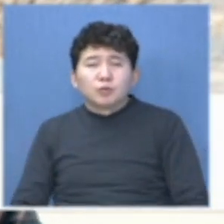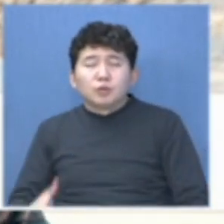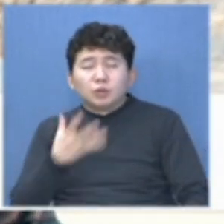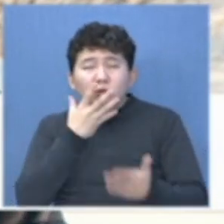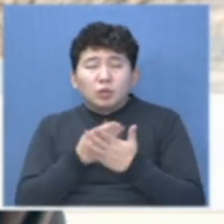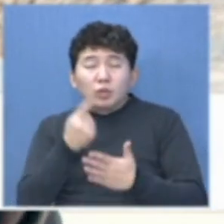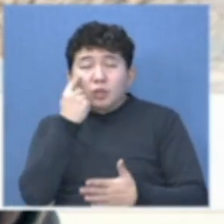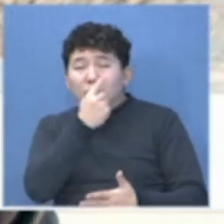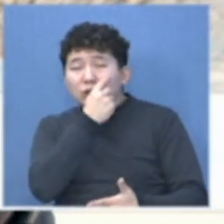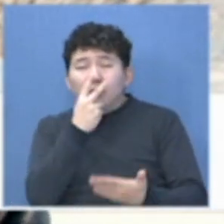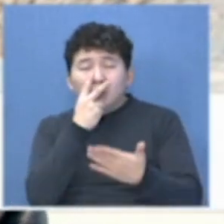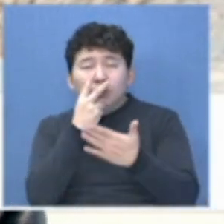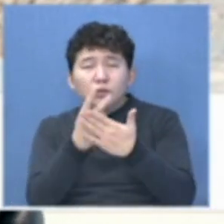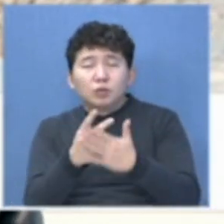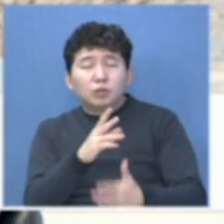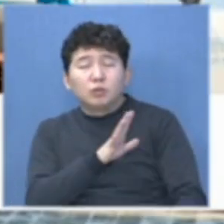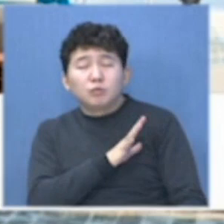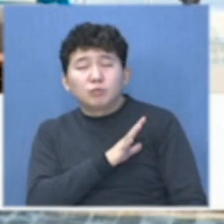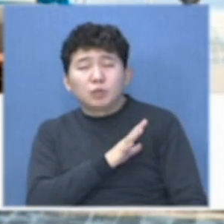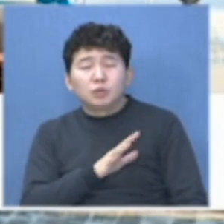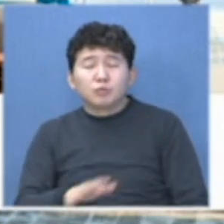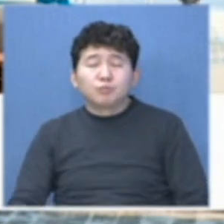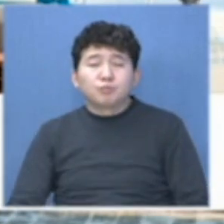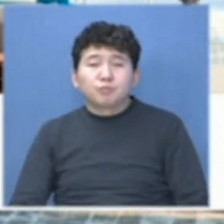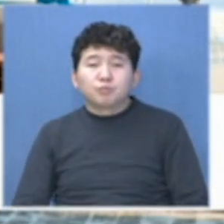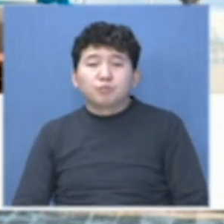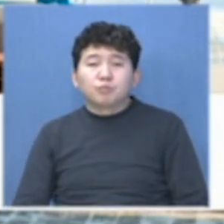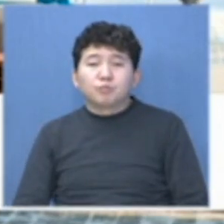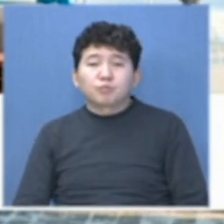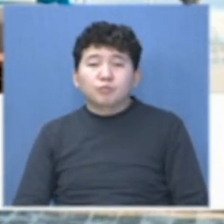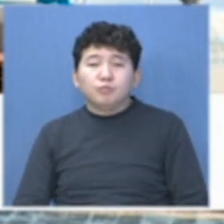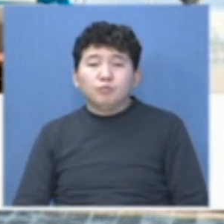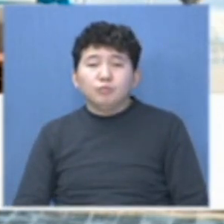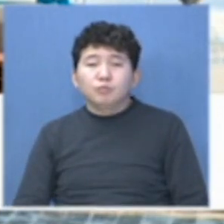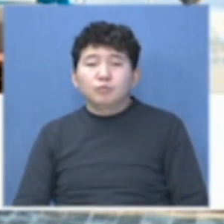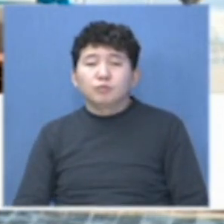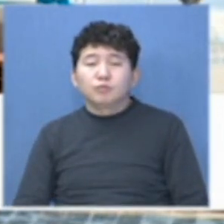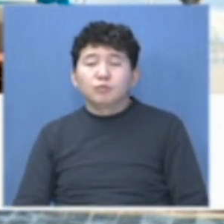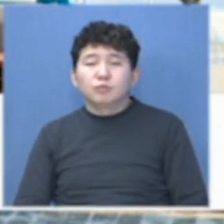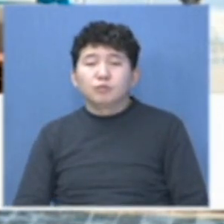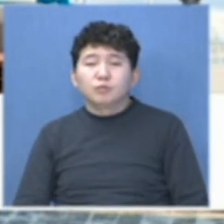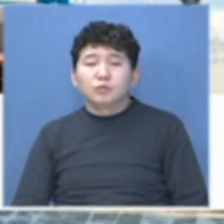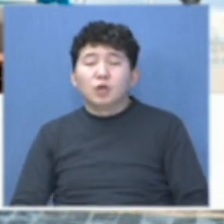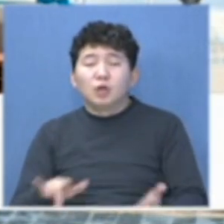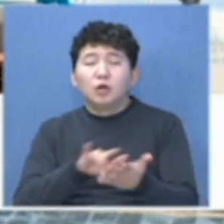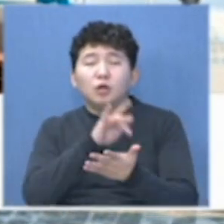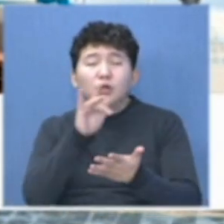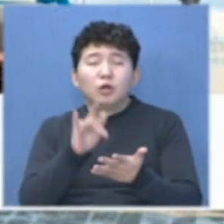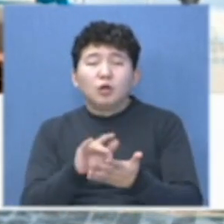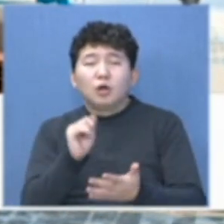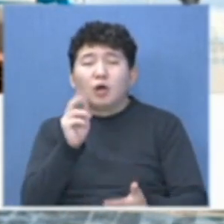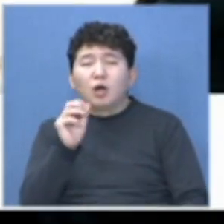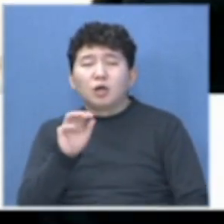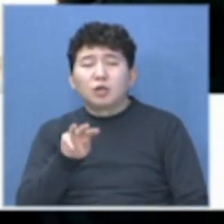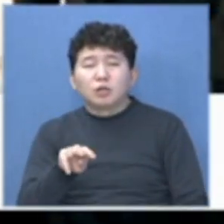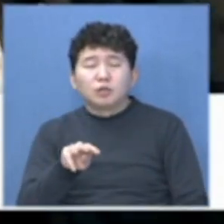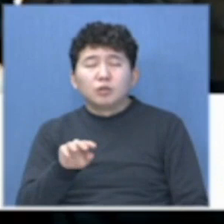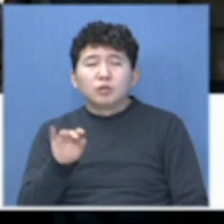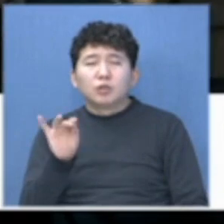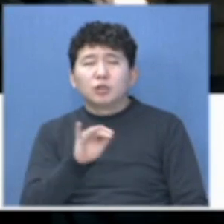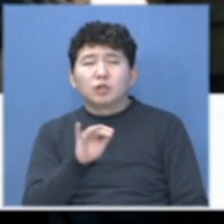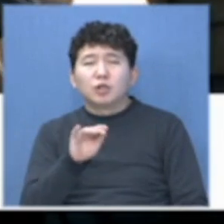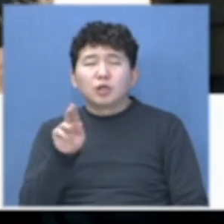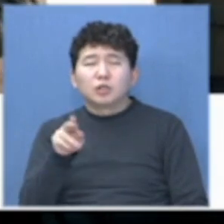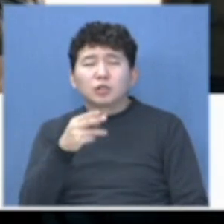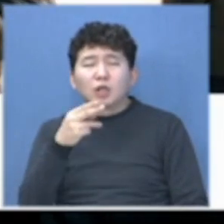де мынау өте үлкен сабақ болды деп кетіп жатыр. Композицияның ашылуына қала әкімі Жақсылық Омар мен желтоқсаншылар қатысты. Бүгінгі күнді